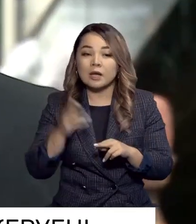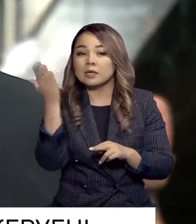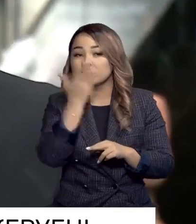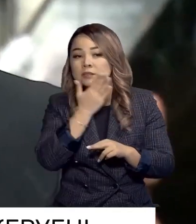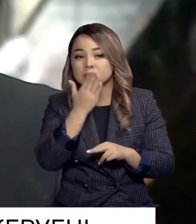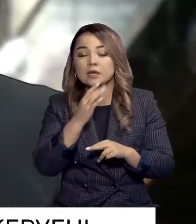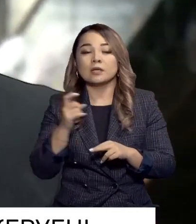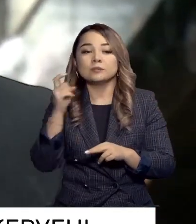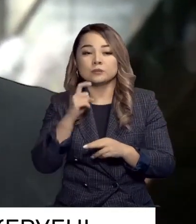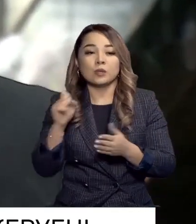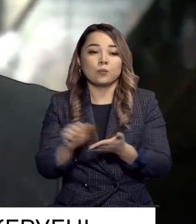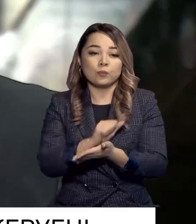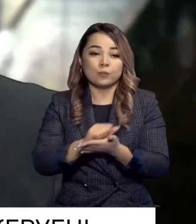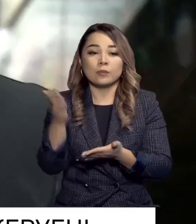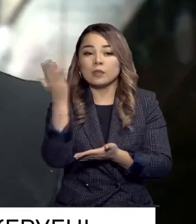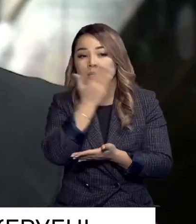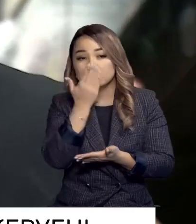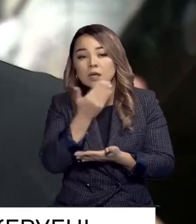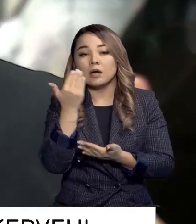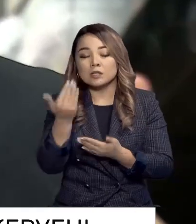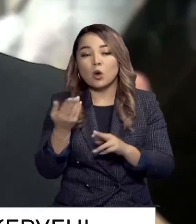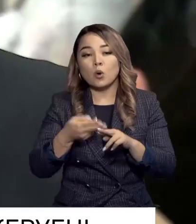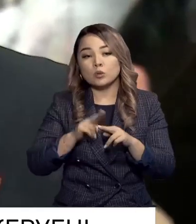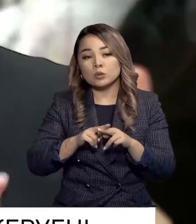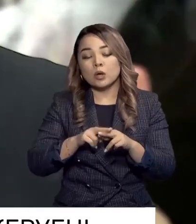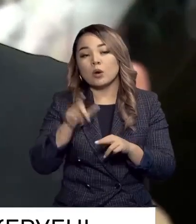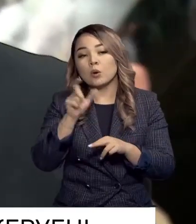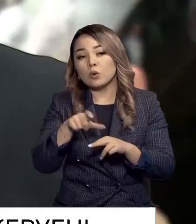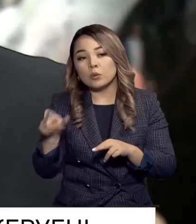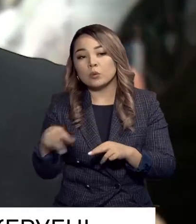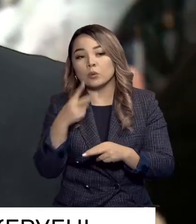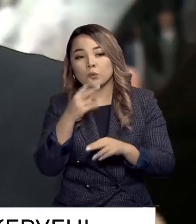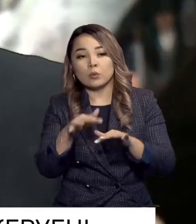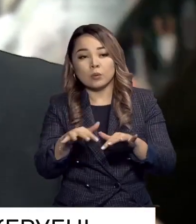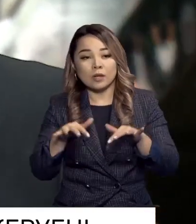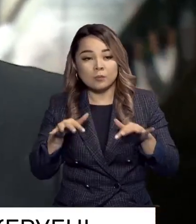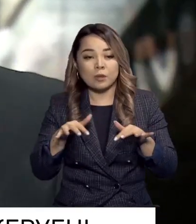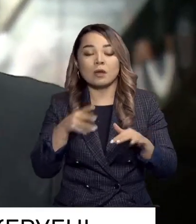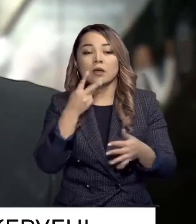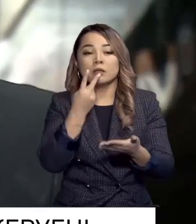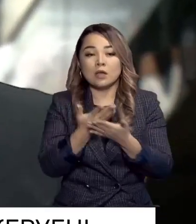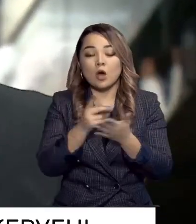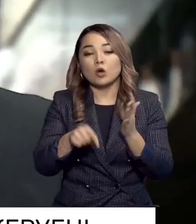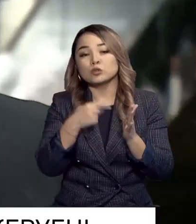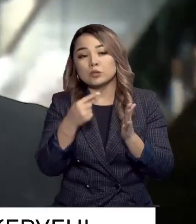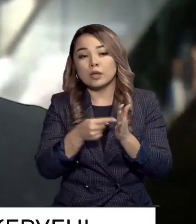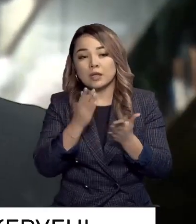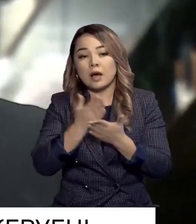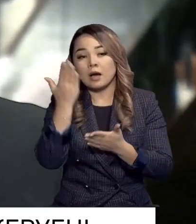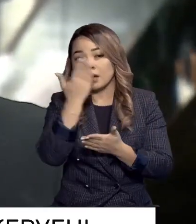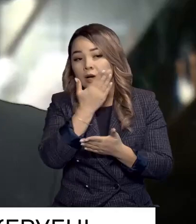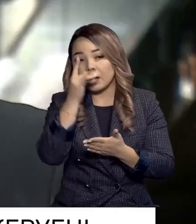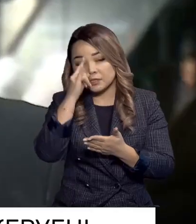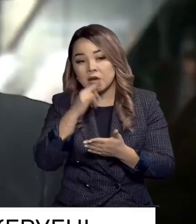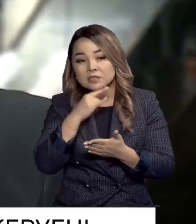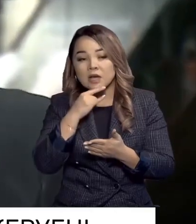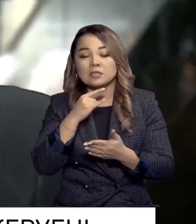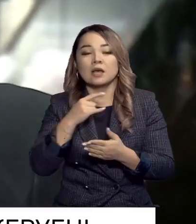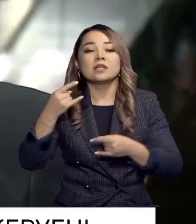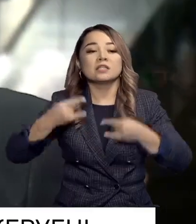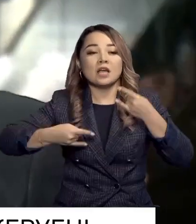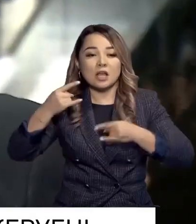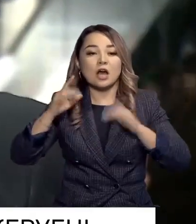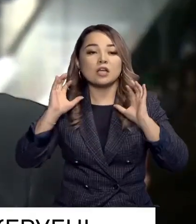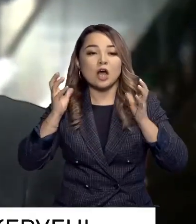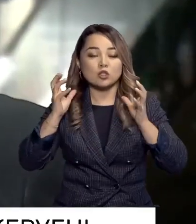телехикаялар көрерменнің жүрегіне осы бір сауалды сіңіре алатын болса, Қазақстан телерадио корпорациясының